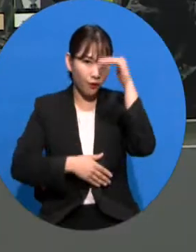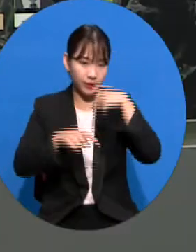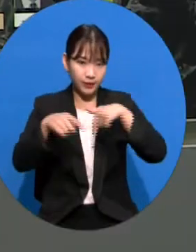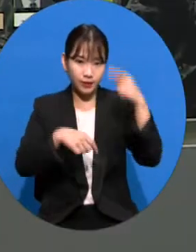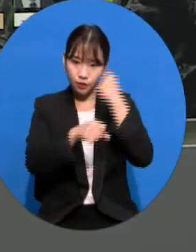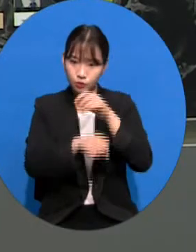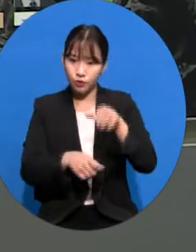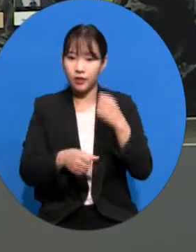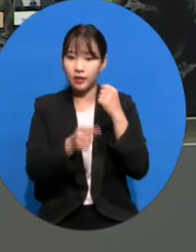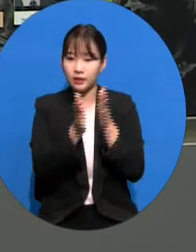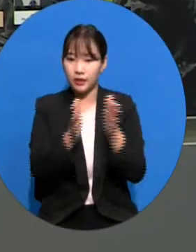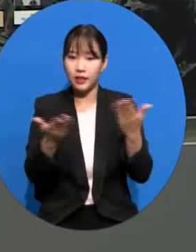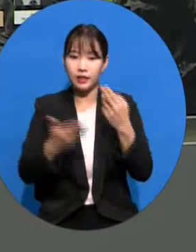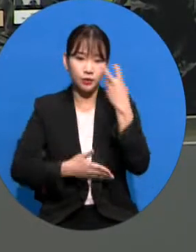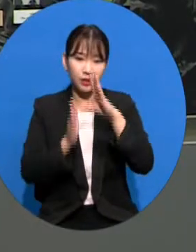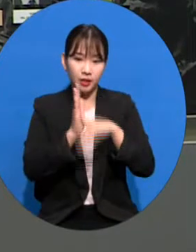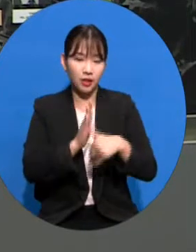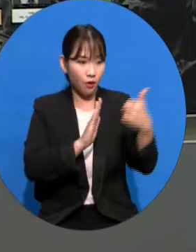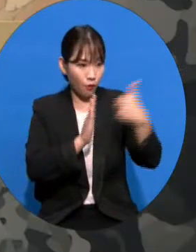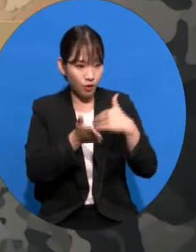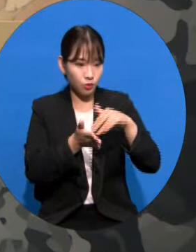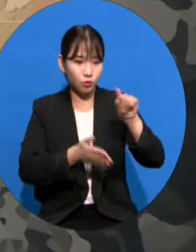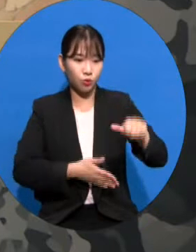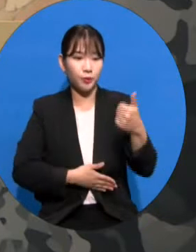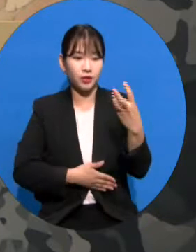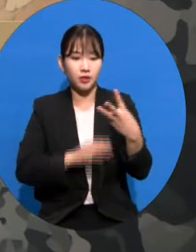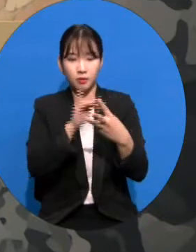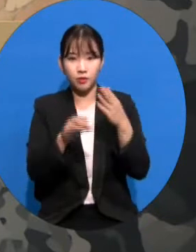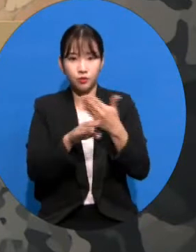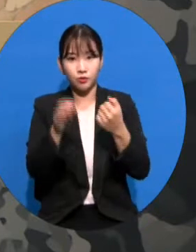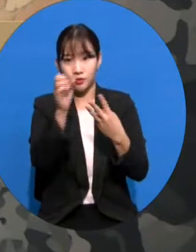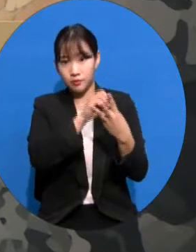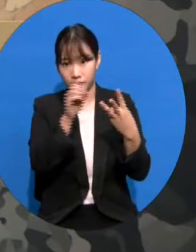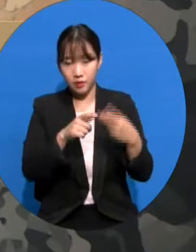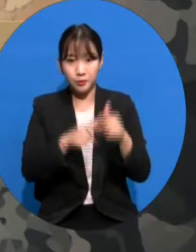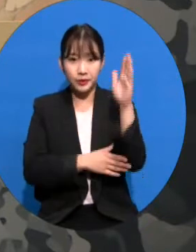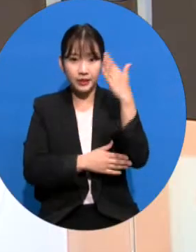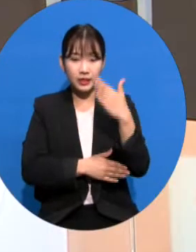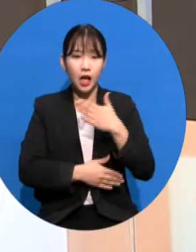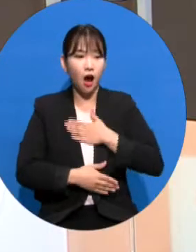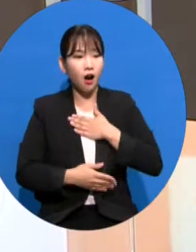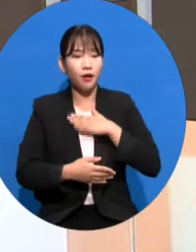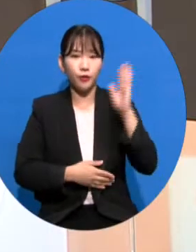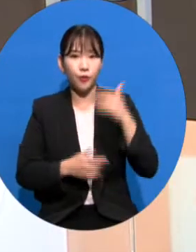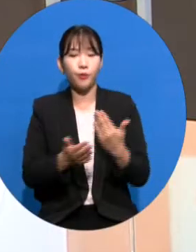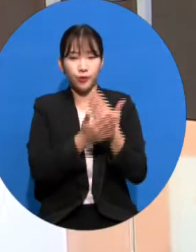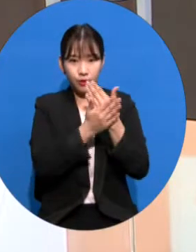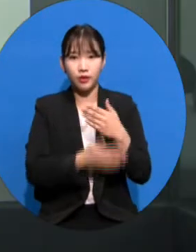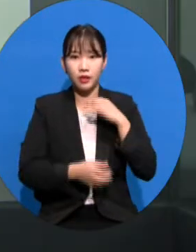남도관광정책연구원과 실시한 용역조사에서 방문자 533명 중 93%가 목포시의 인지도가 높아졌다고